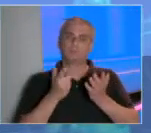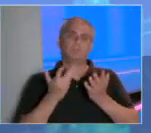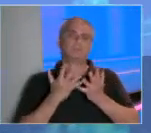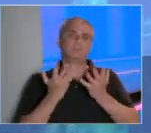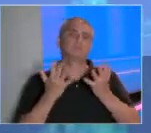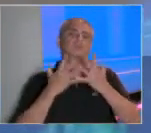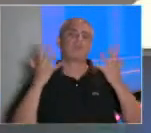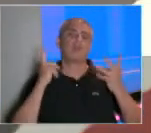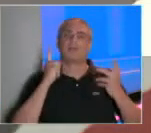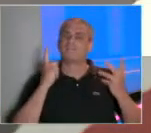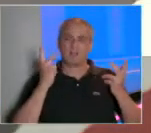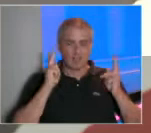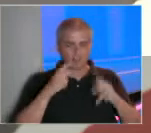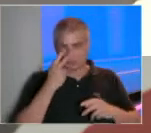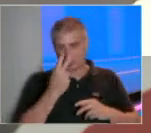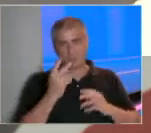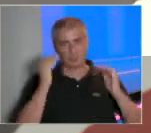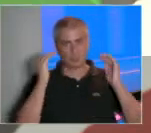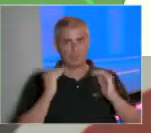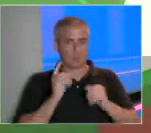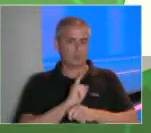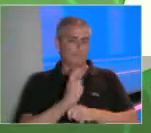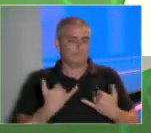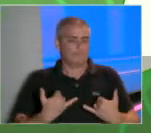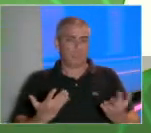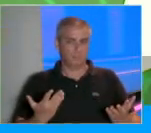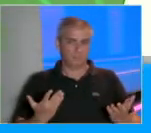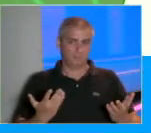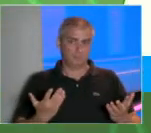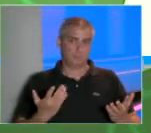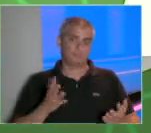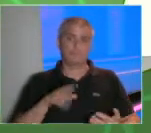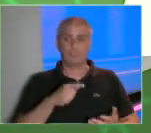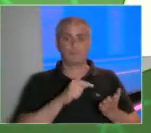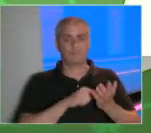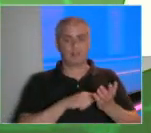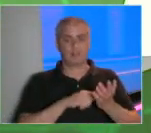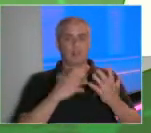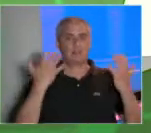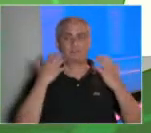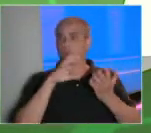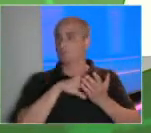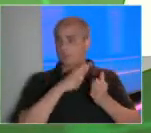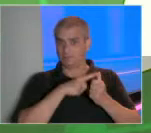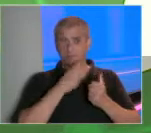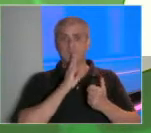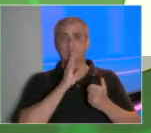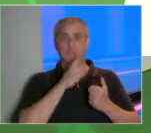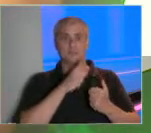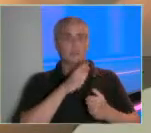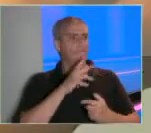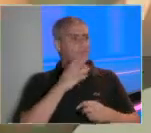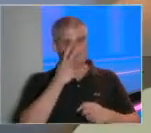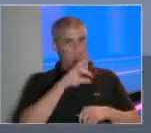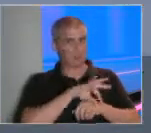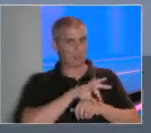גדולה, אבל אפשר לראות את הפחות מיידיות שמה. וגם כי שוב המיזוג המרכזי הוא קצת יותר בעייתי. ברמה הרפואית